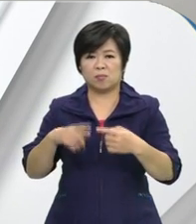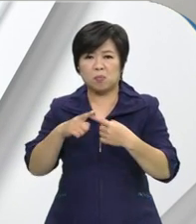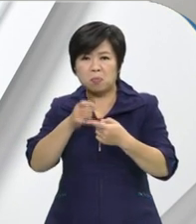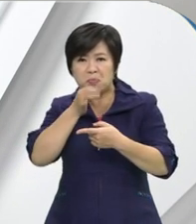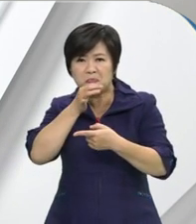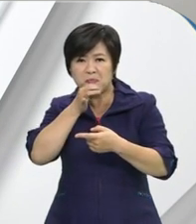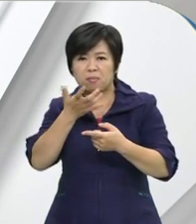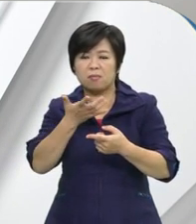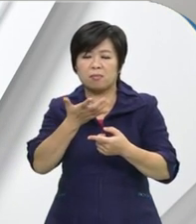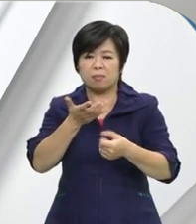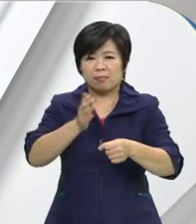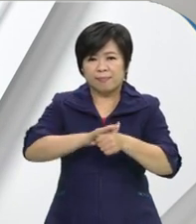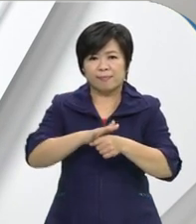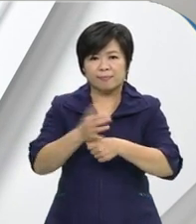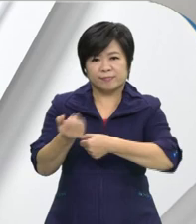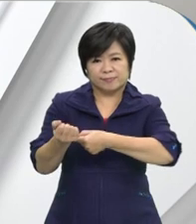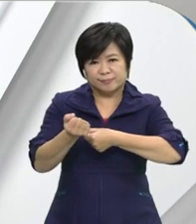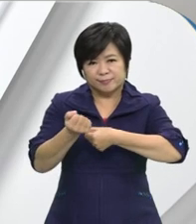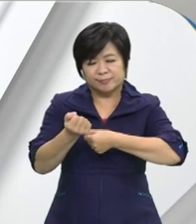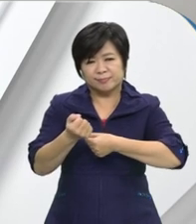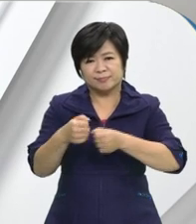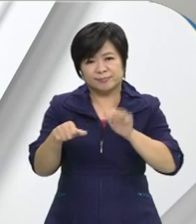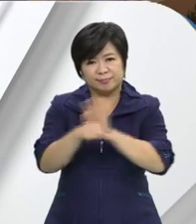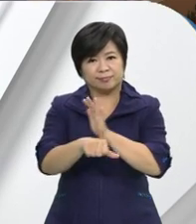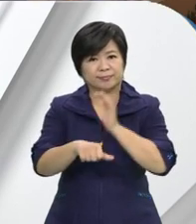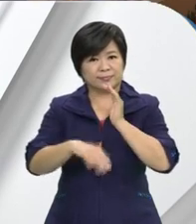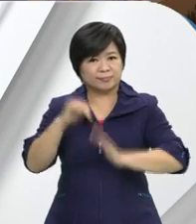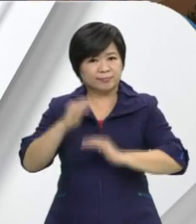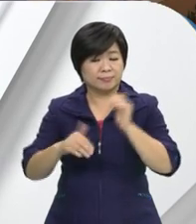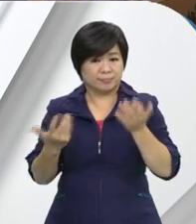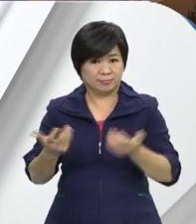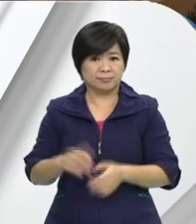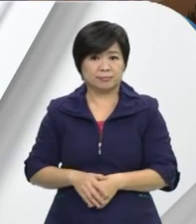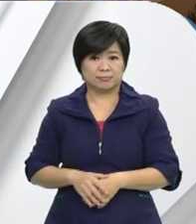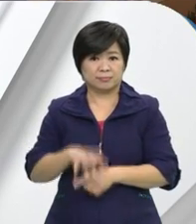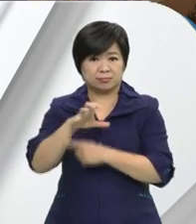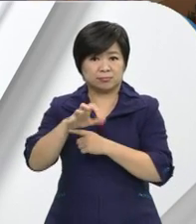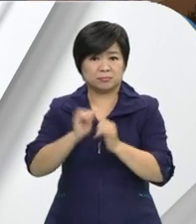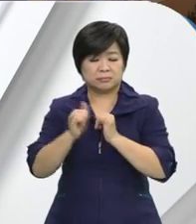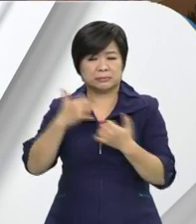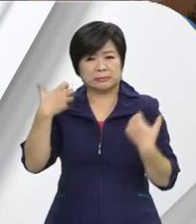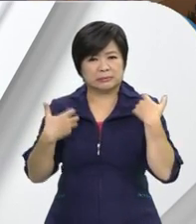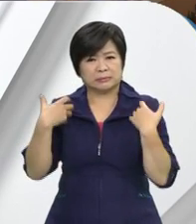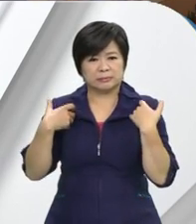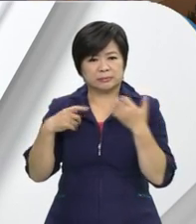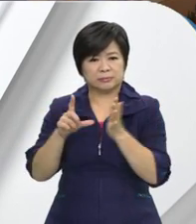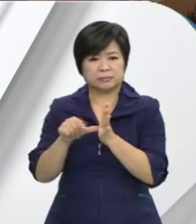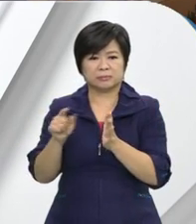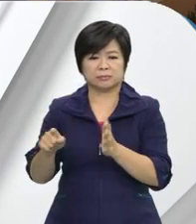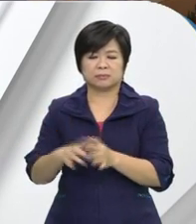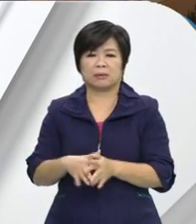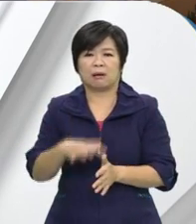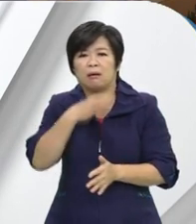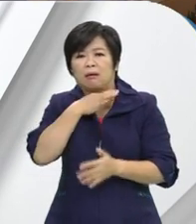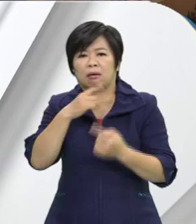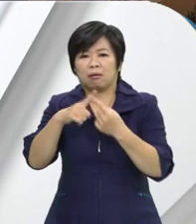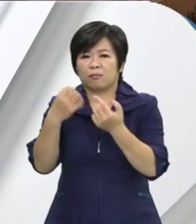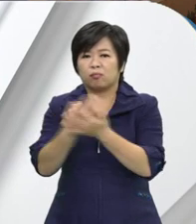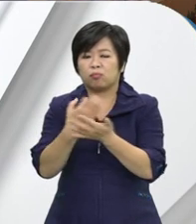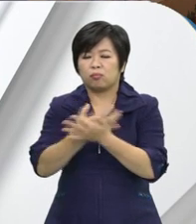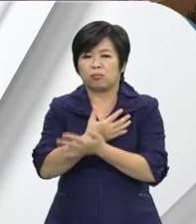是补充不足的这个能力的这个部分。 农民在农忙时期的时候是很缺工，可是他